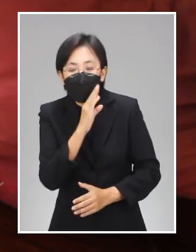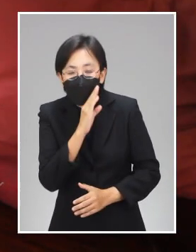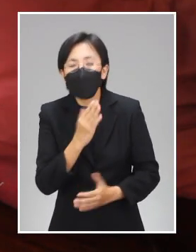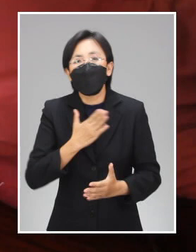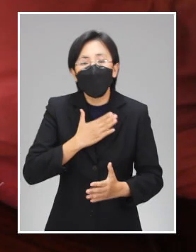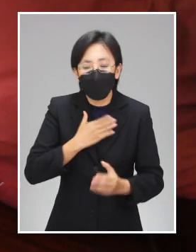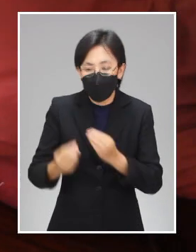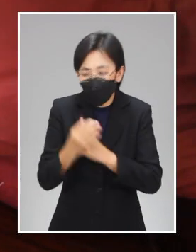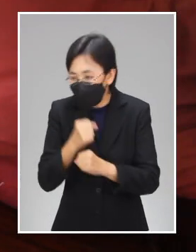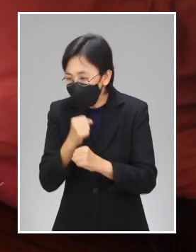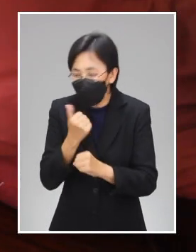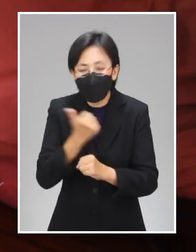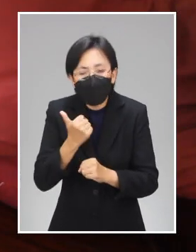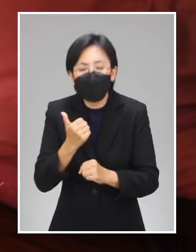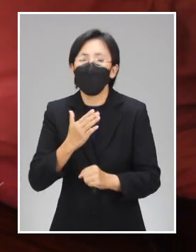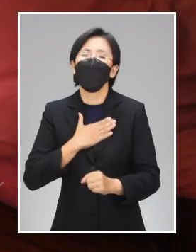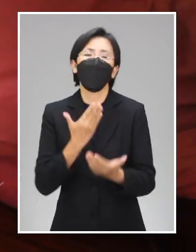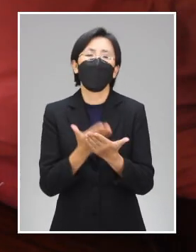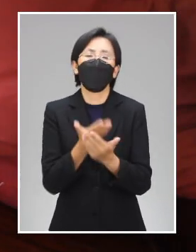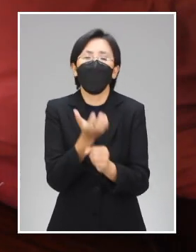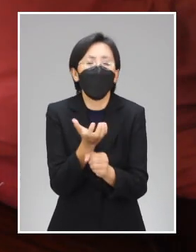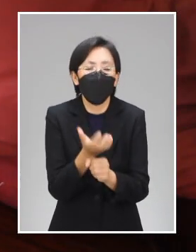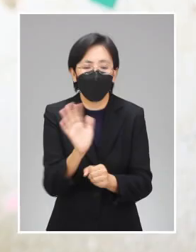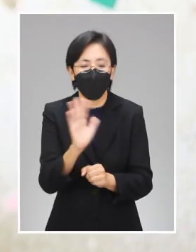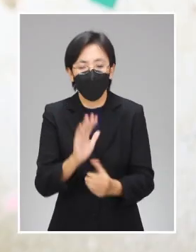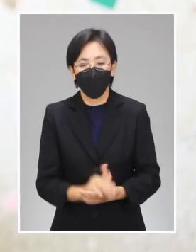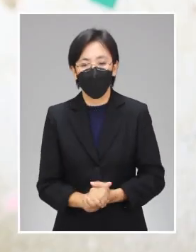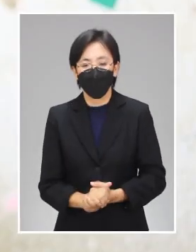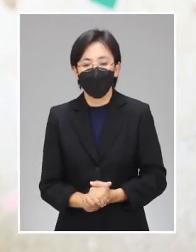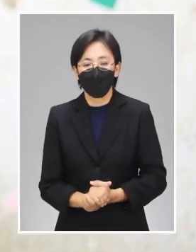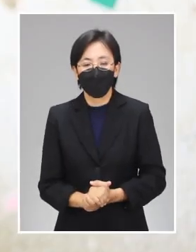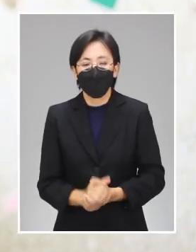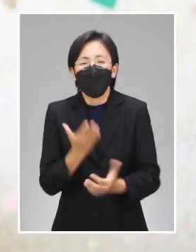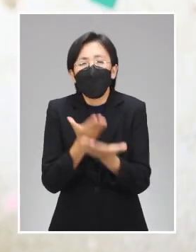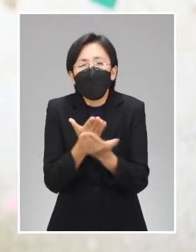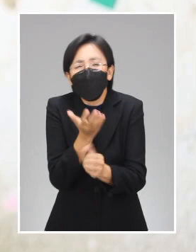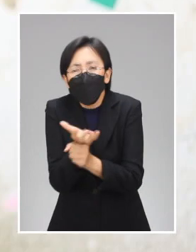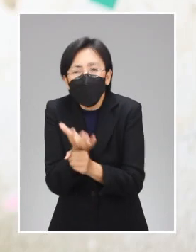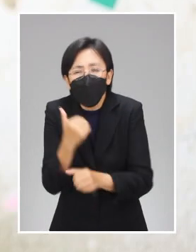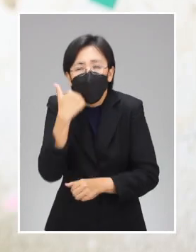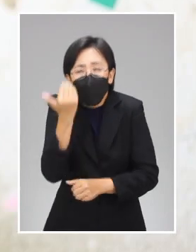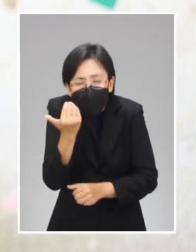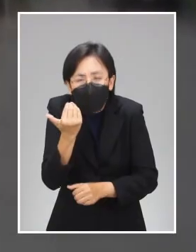างเลือกผมก็คงไม่ทำอย่างนี้อีกอย่างนึงขอทานมันก็หาว่าอายไม่อายครับ